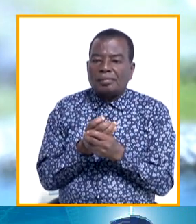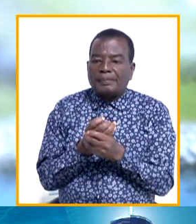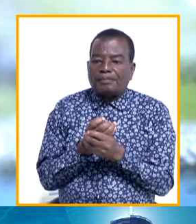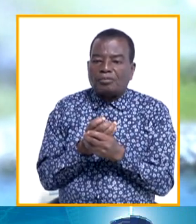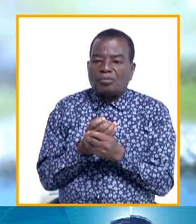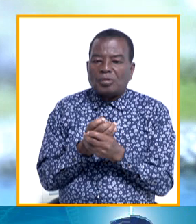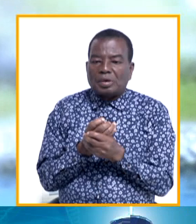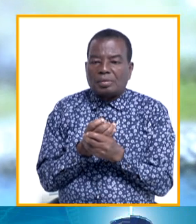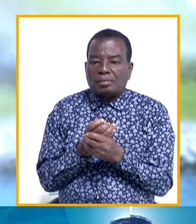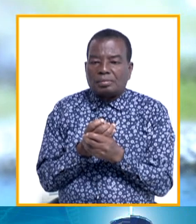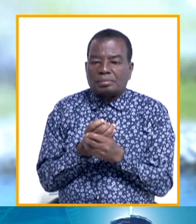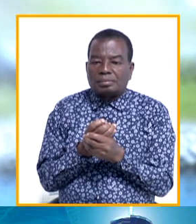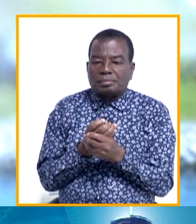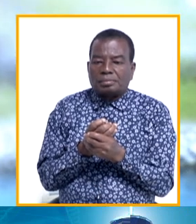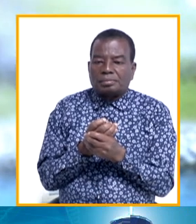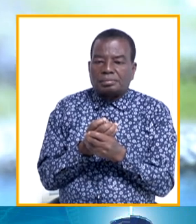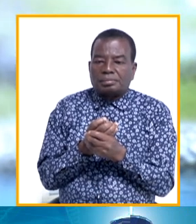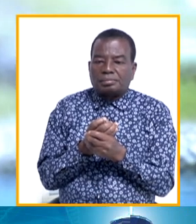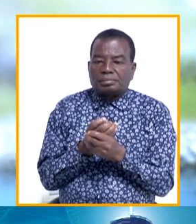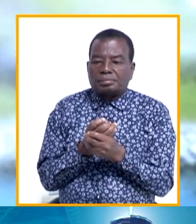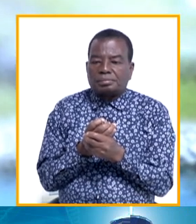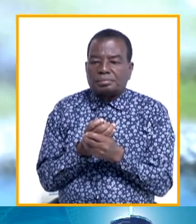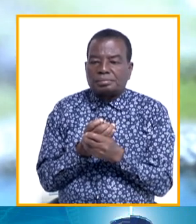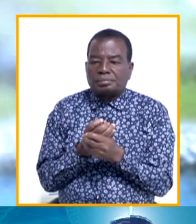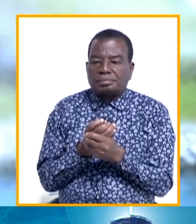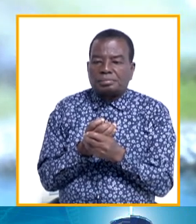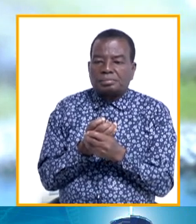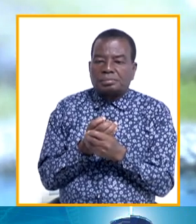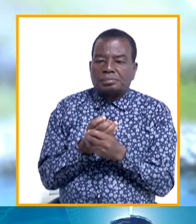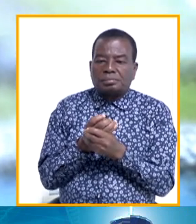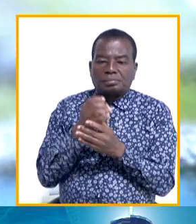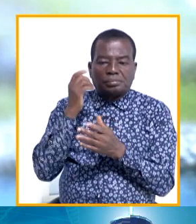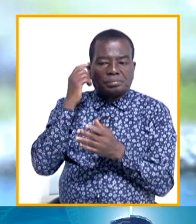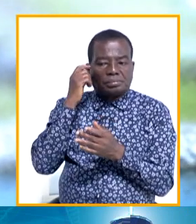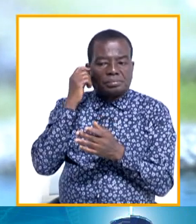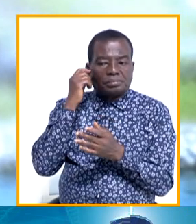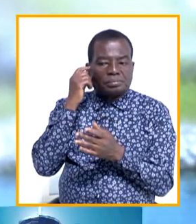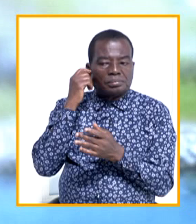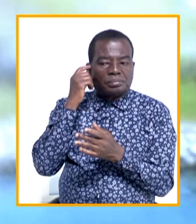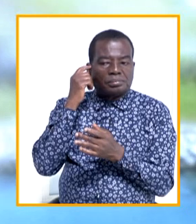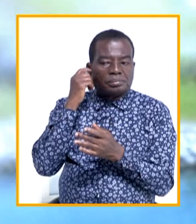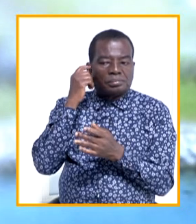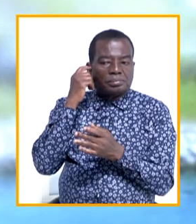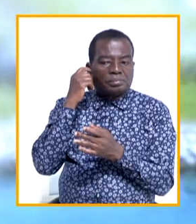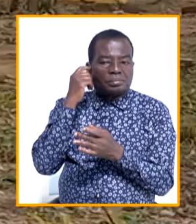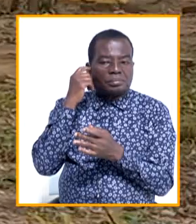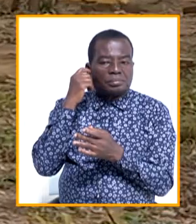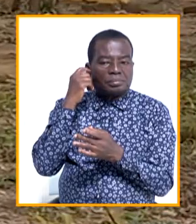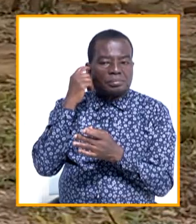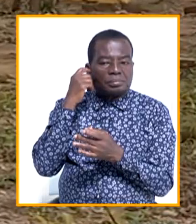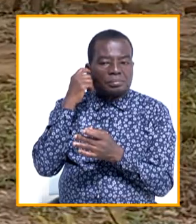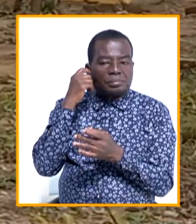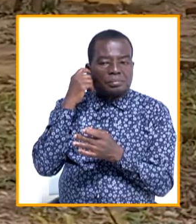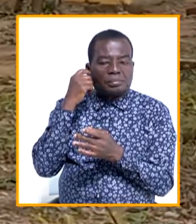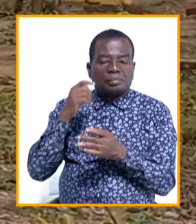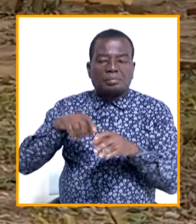un centre culturel dédié à la jeunesse on voit tout cela avec notre reporter Moussa Konaté